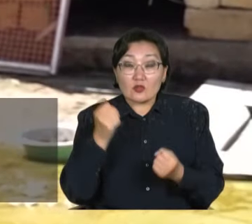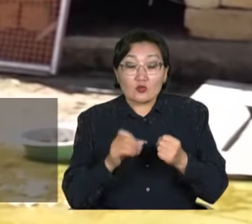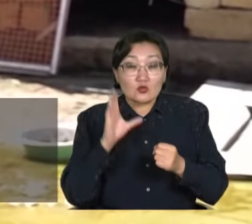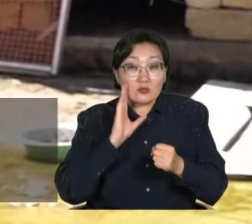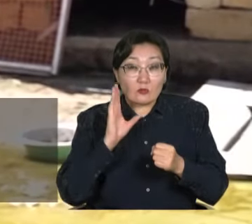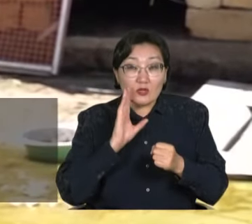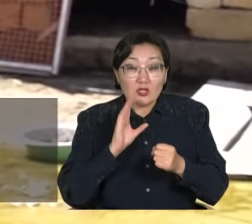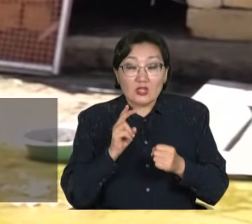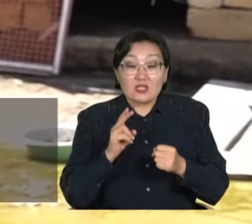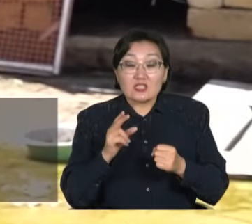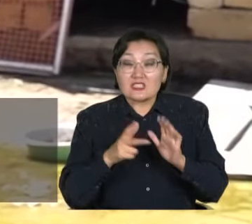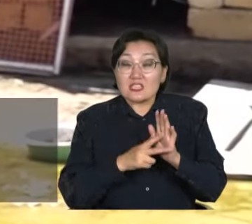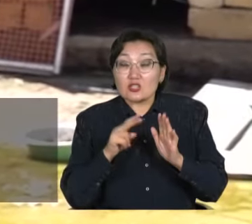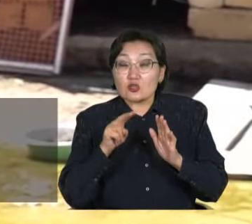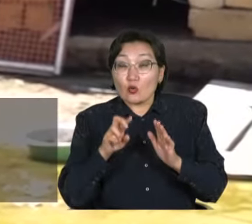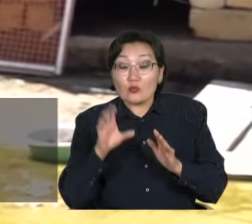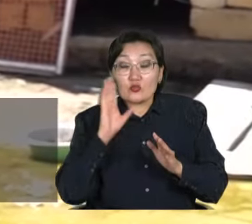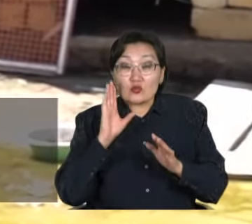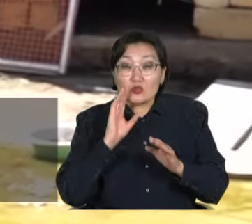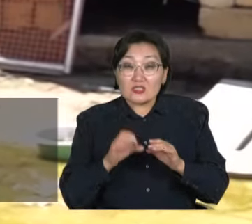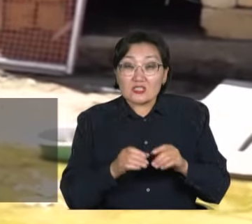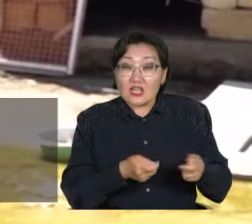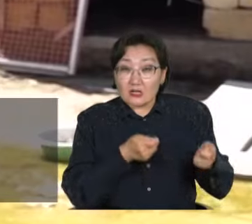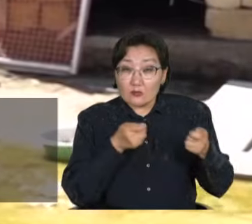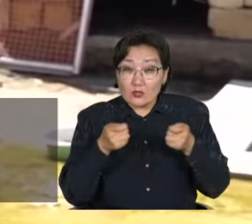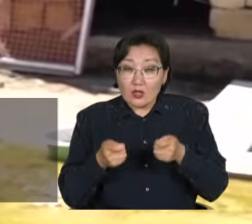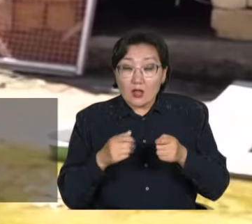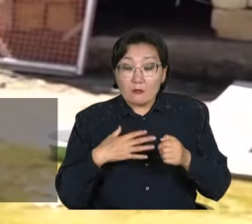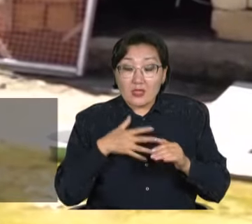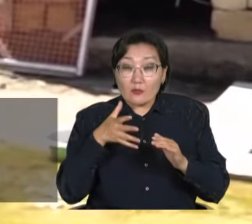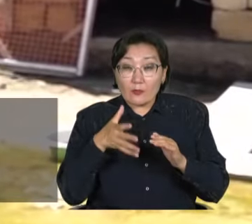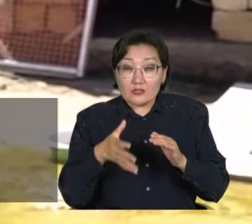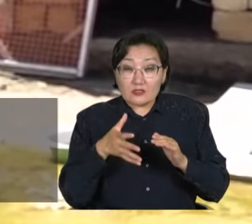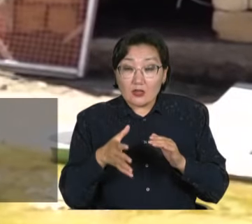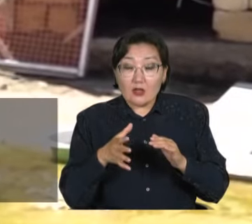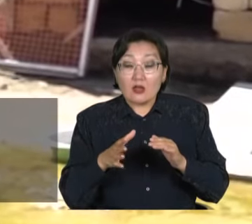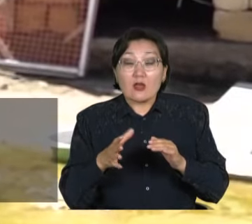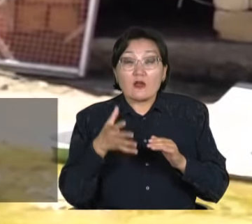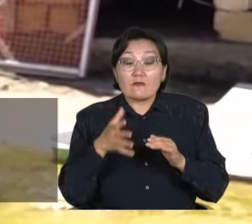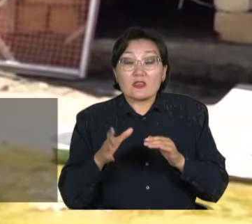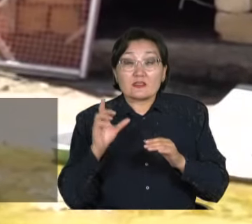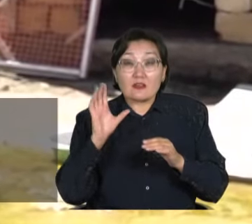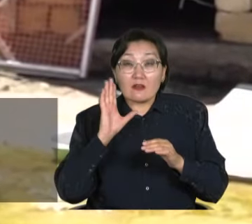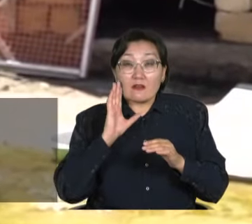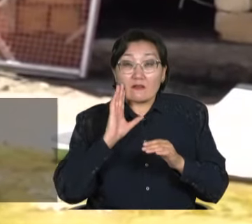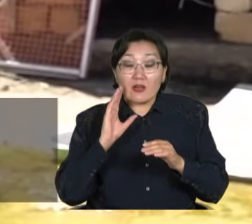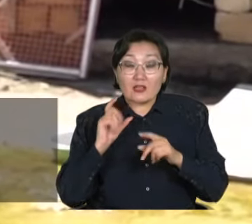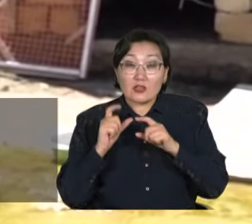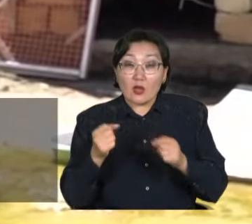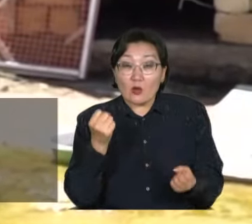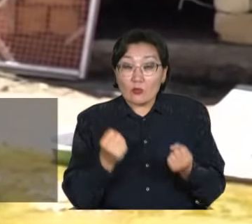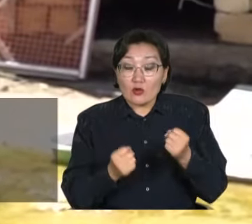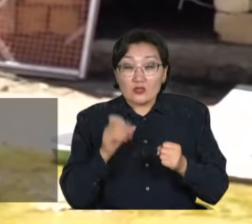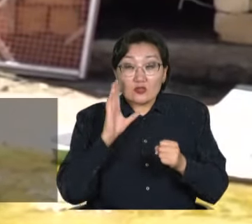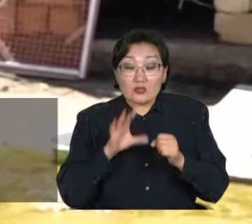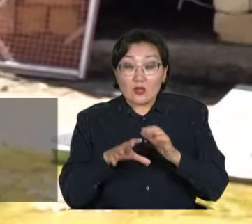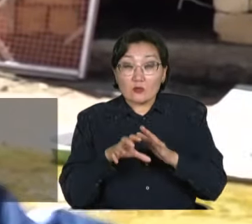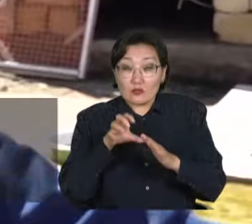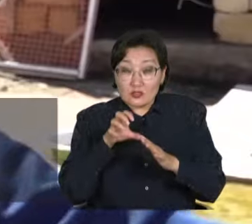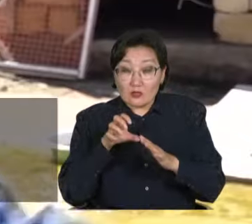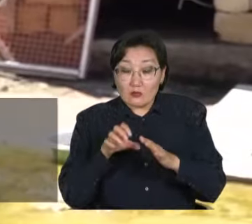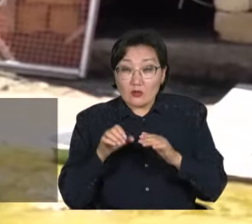8 губтан. Содан кейін өзім 5000-нан 5 бадауы су тарттырдым. 3 сағаттан кейін қайтадан ауламыз